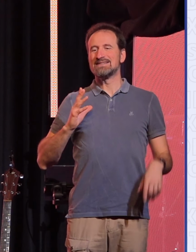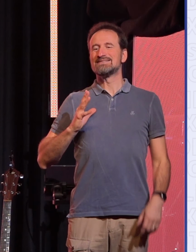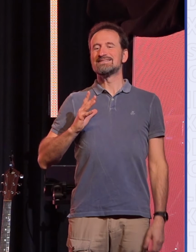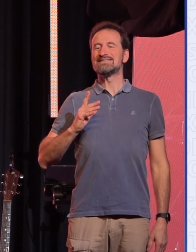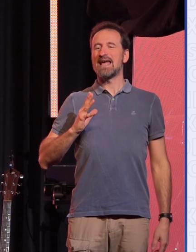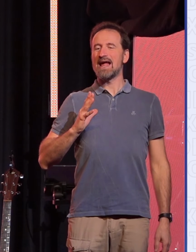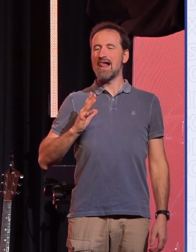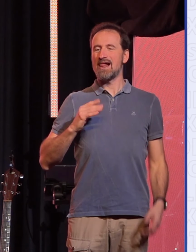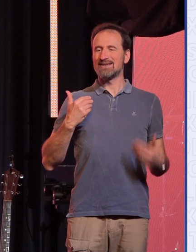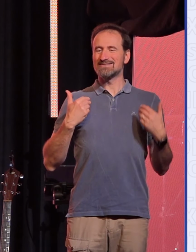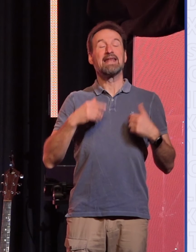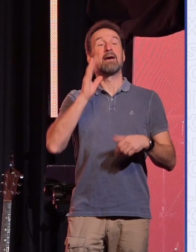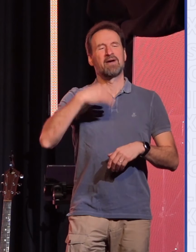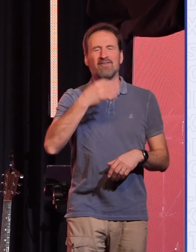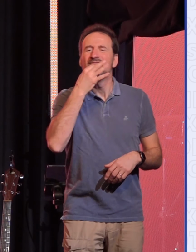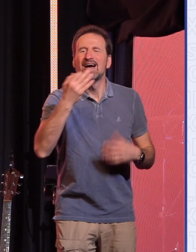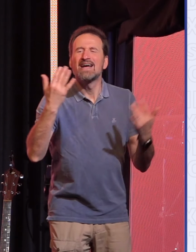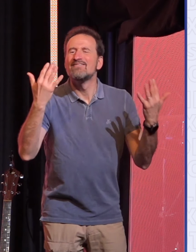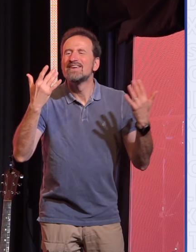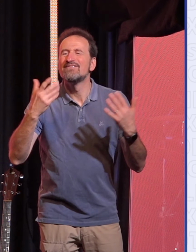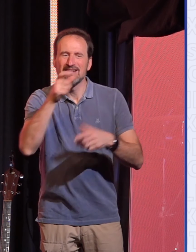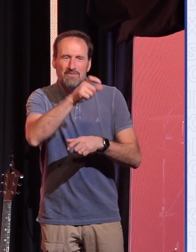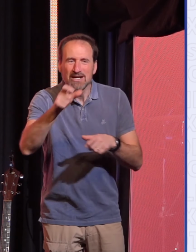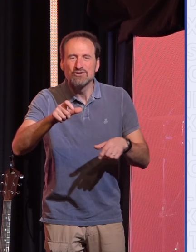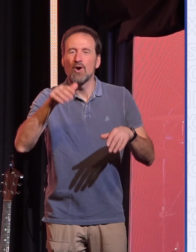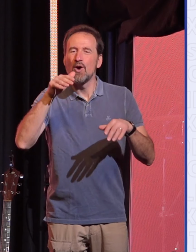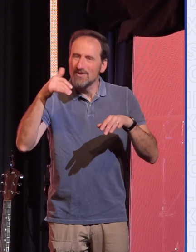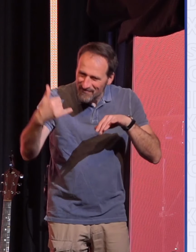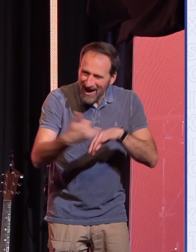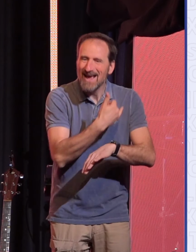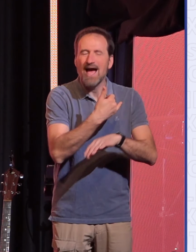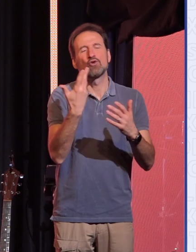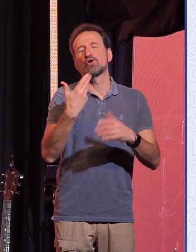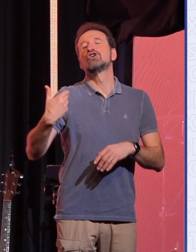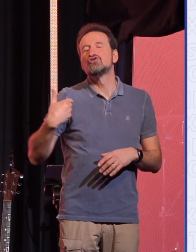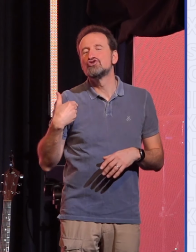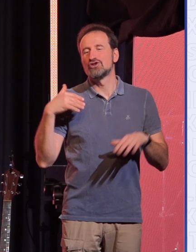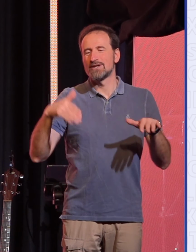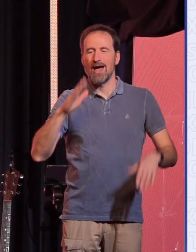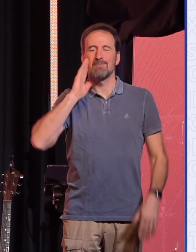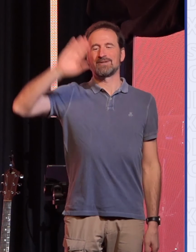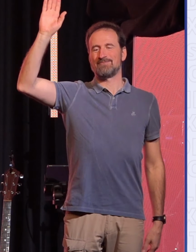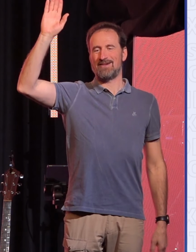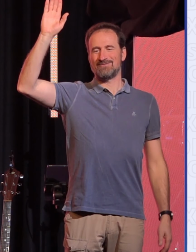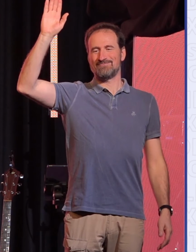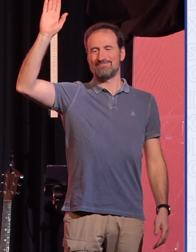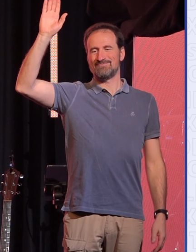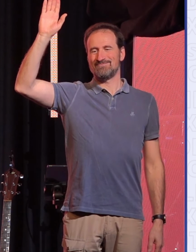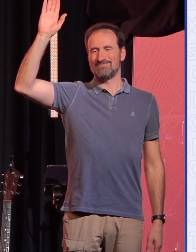viele verheiratete Personen oder auch Leute in einer Beziehung sind hier im Raum? Einfach mal kurz die Hände heben.